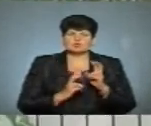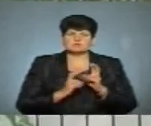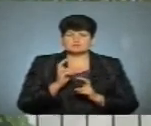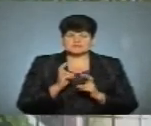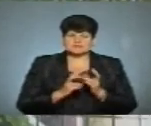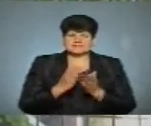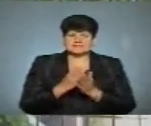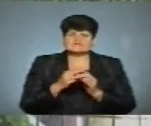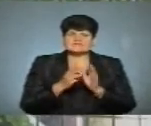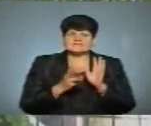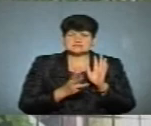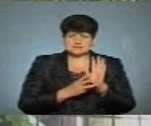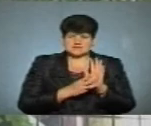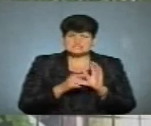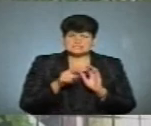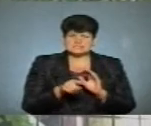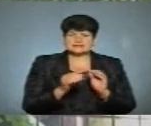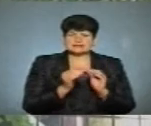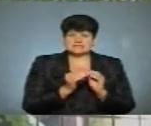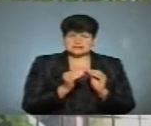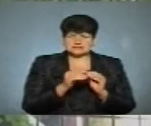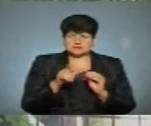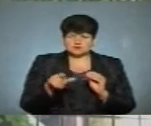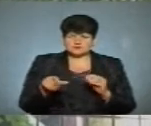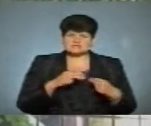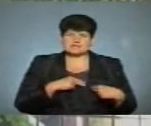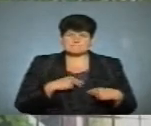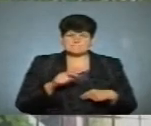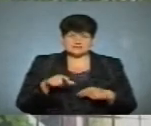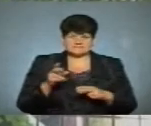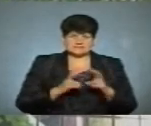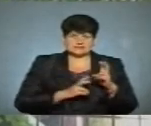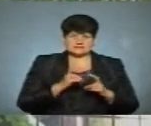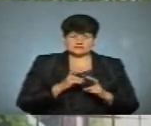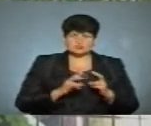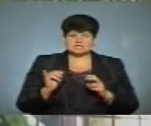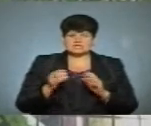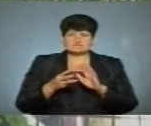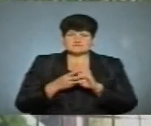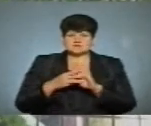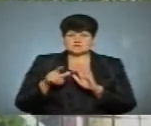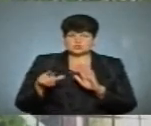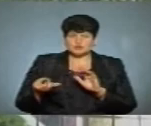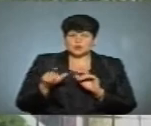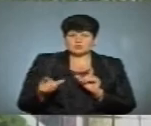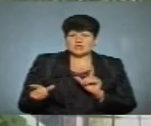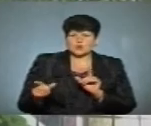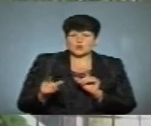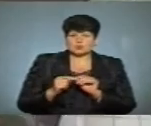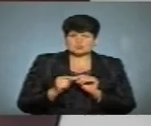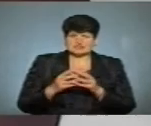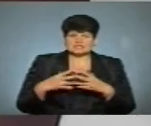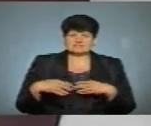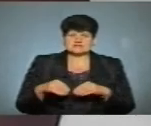складає 18. Із них 10 чоловік – це працівники власного заводу, 8 чоловік – це люди контактні по